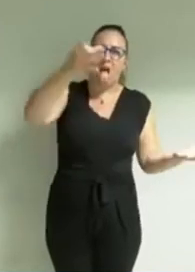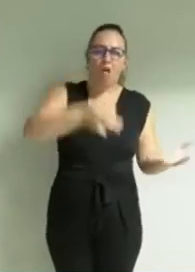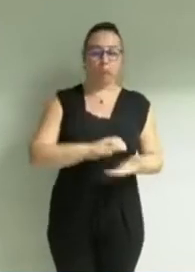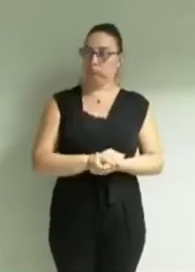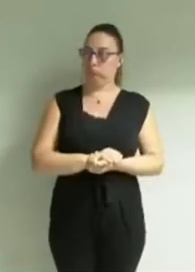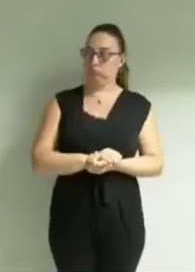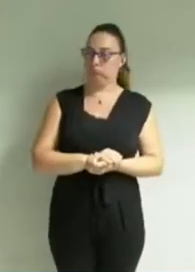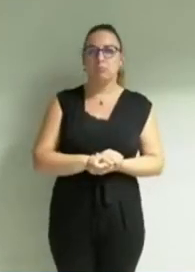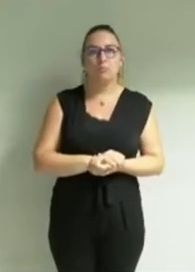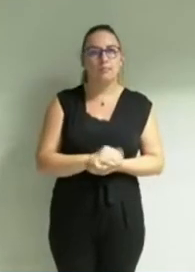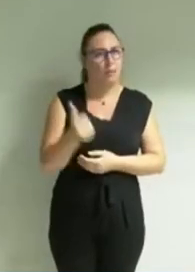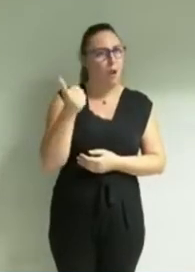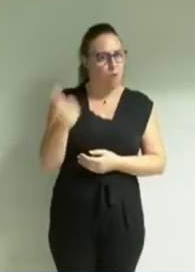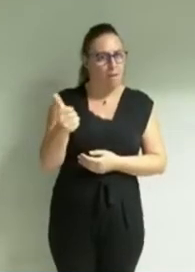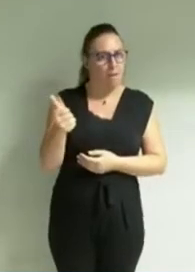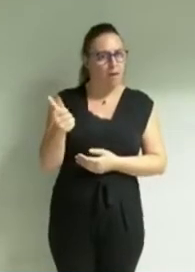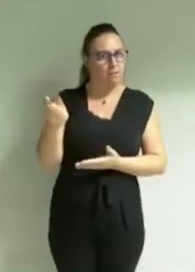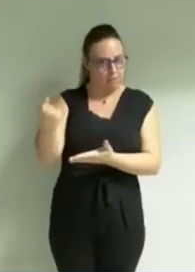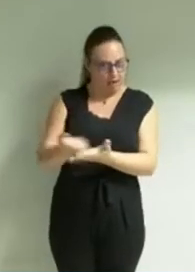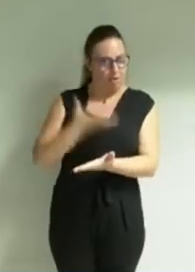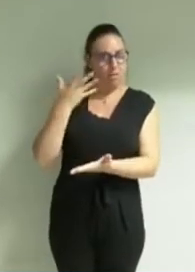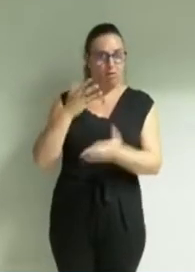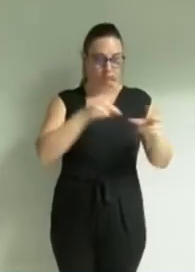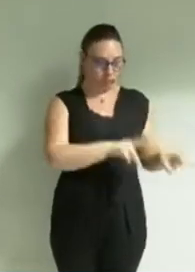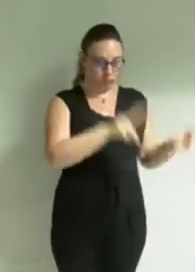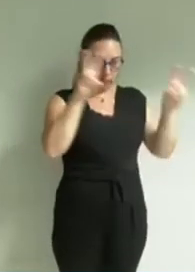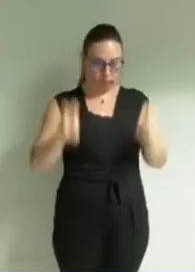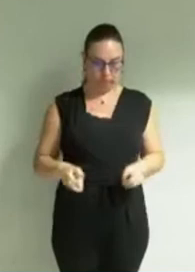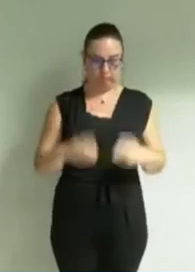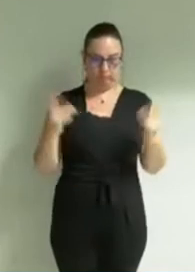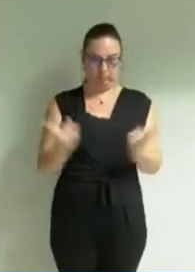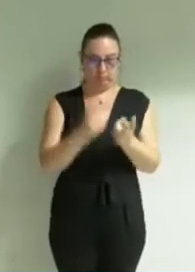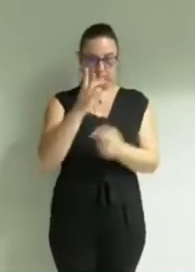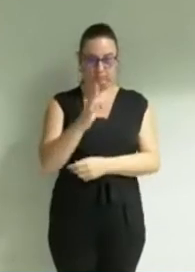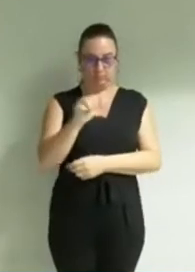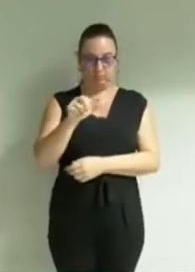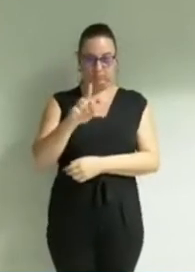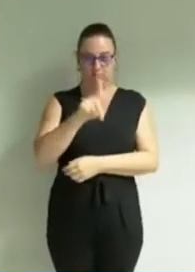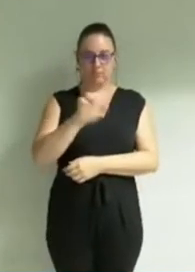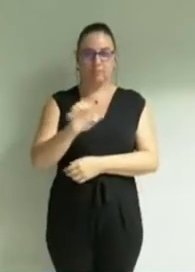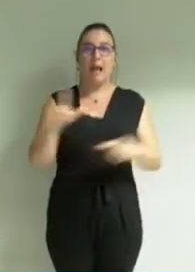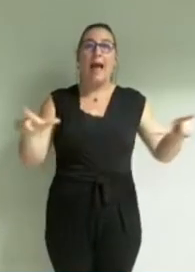Et lui-même, il indique notamment, je cite l'exemple du parc Tars, on ne le réduit que de 15%.